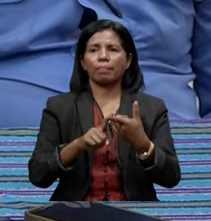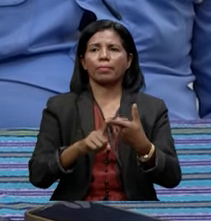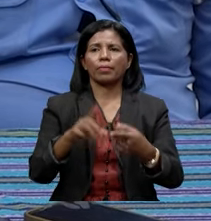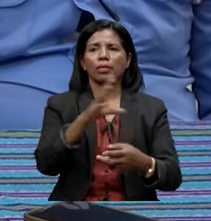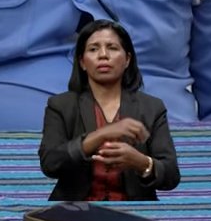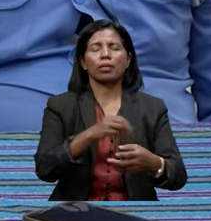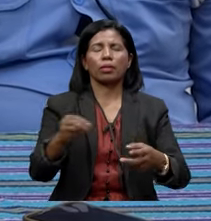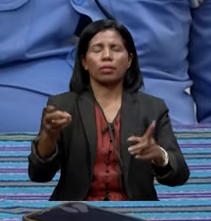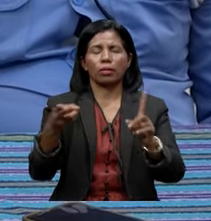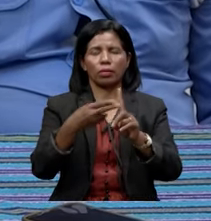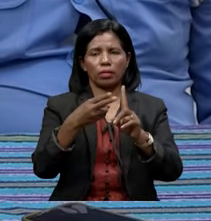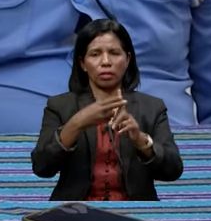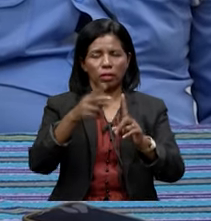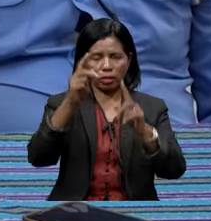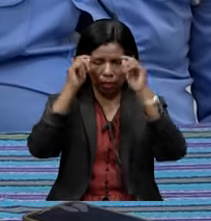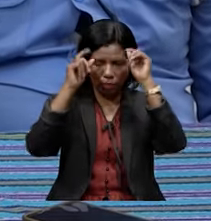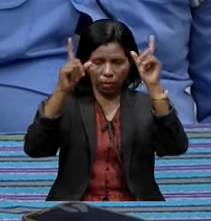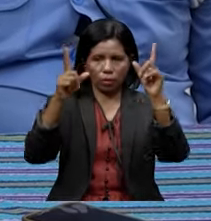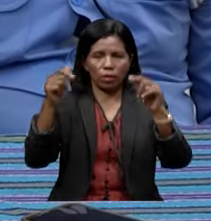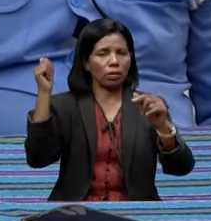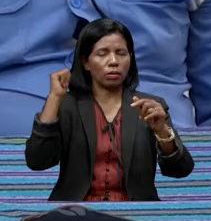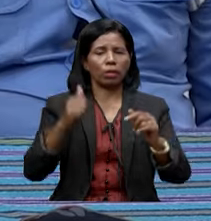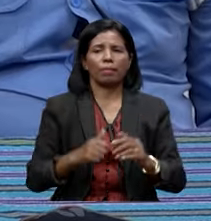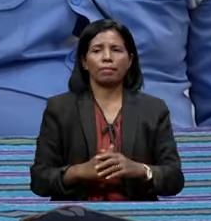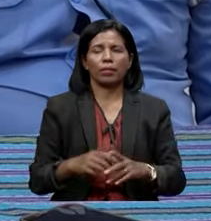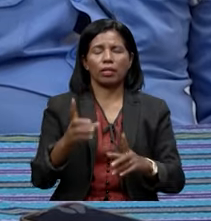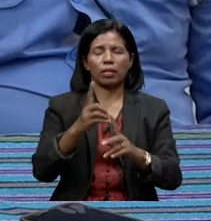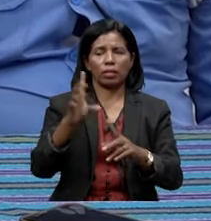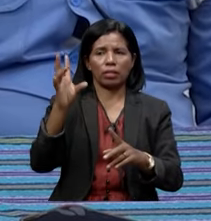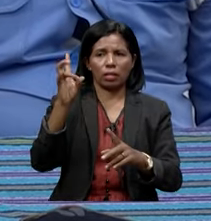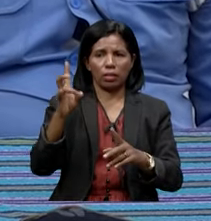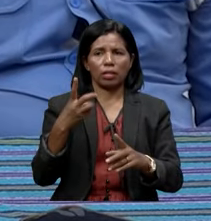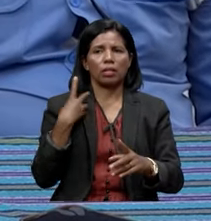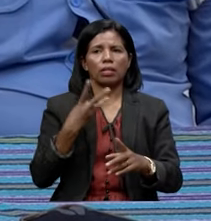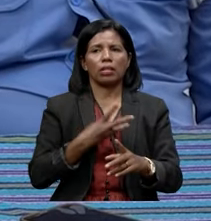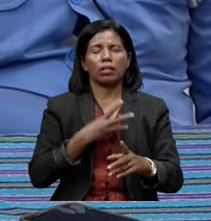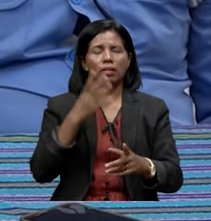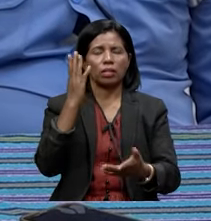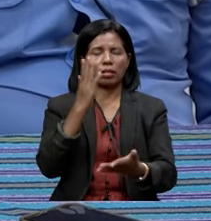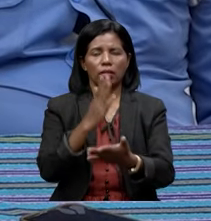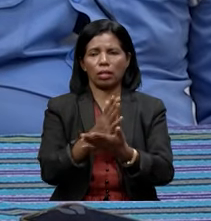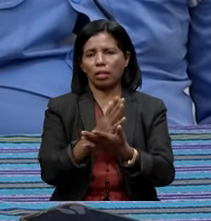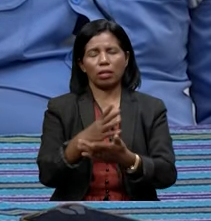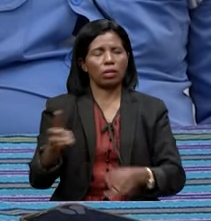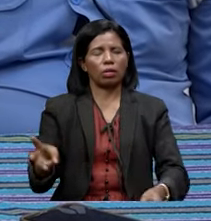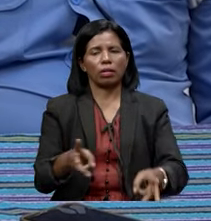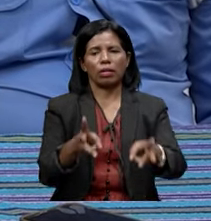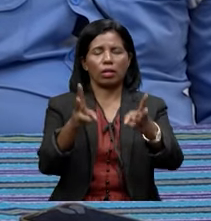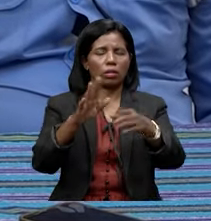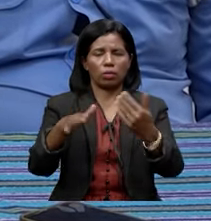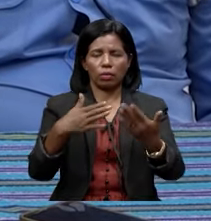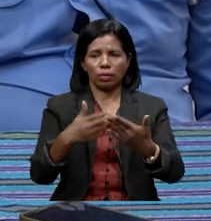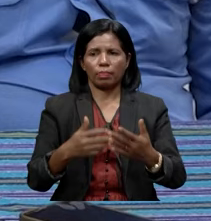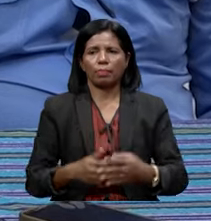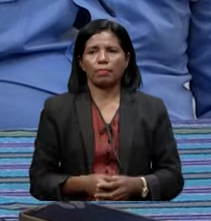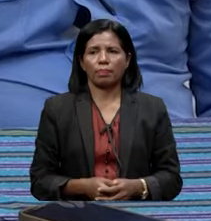iha hotel Timor Nikotu tanto ne iha dia seti ne ita sa hamate total. Habis sa bayapu